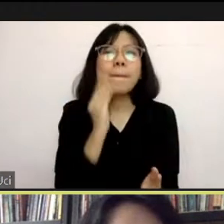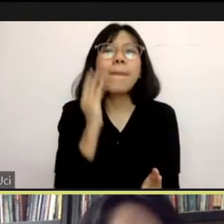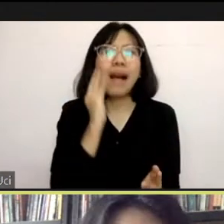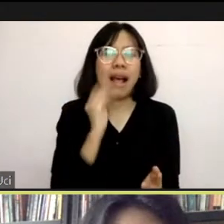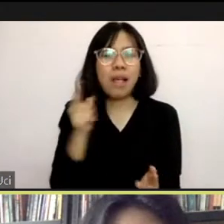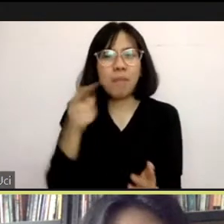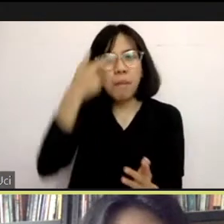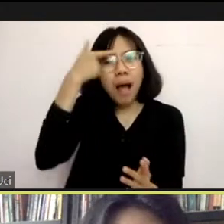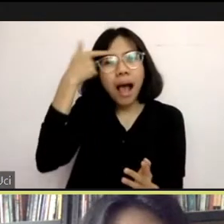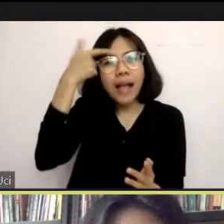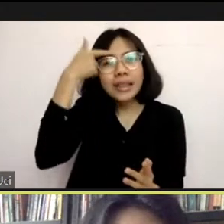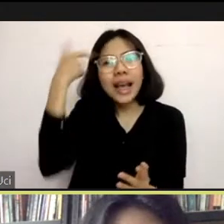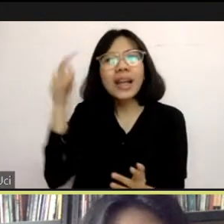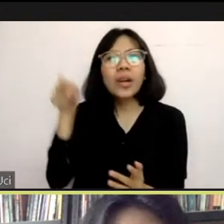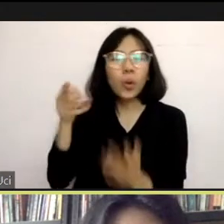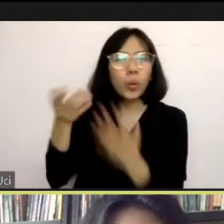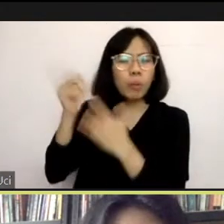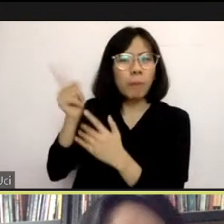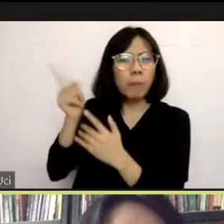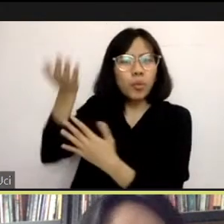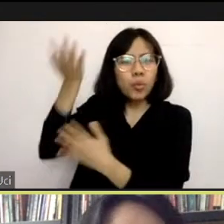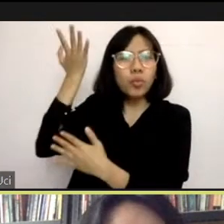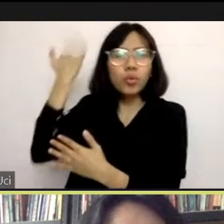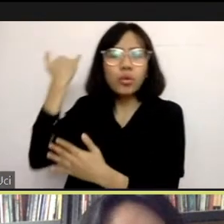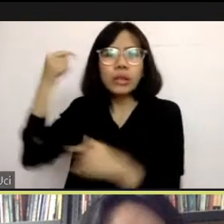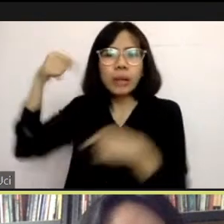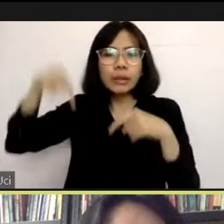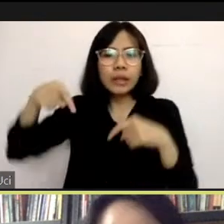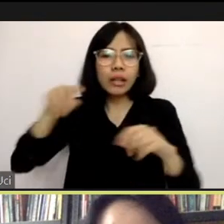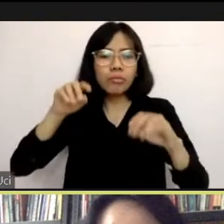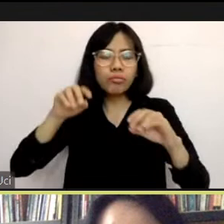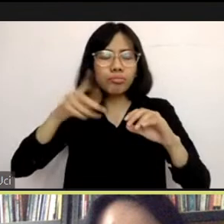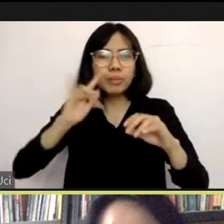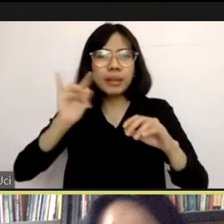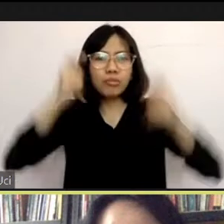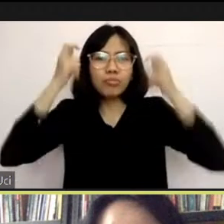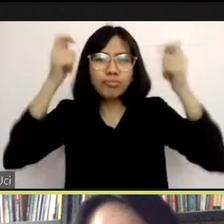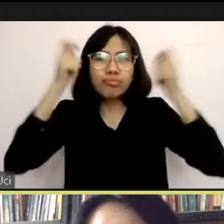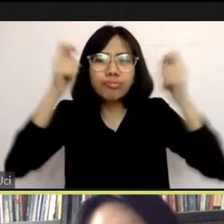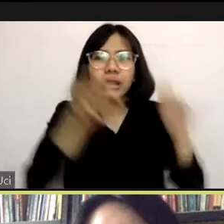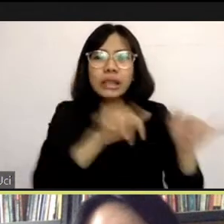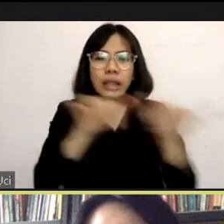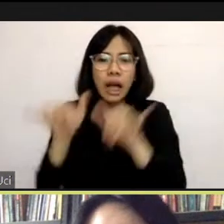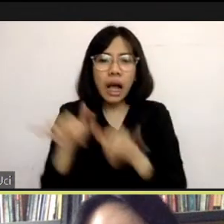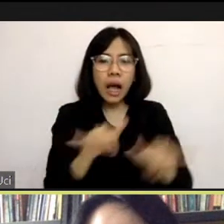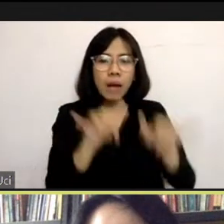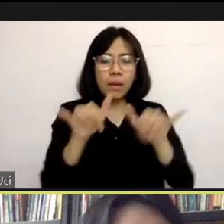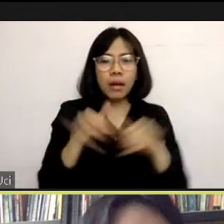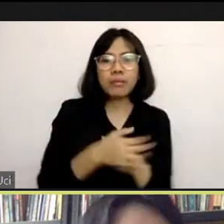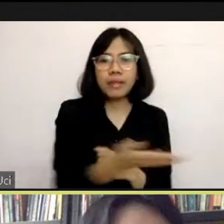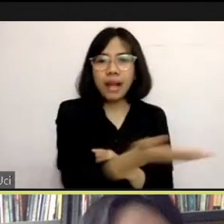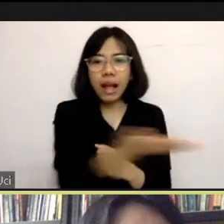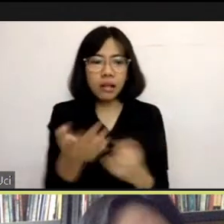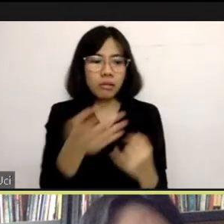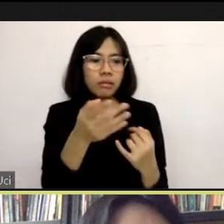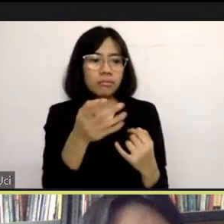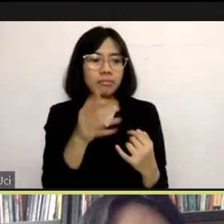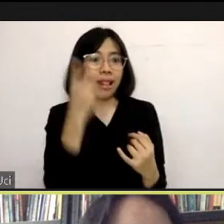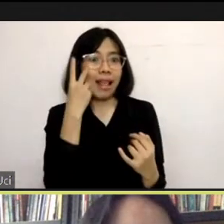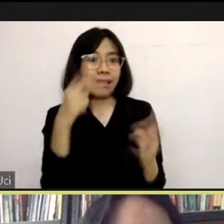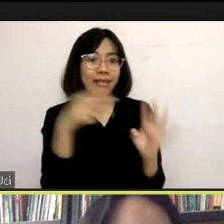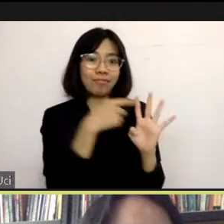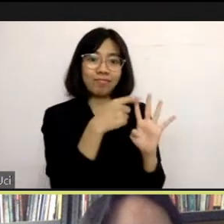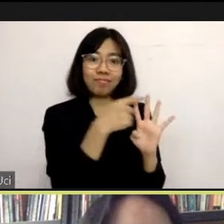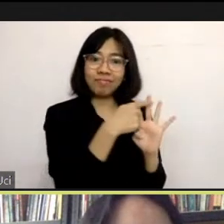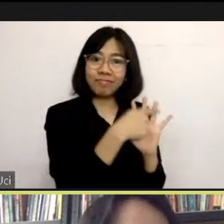korupsi dan juga di undang-undang cipta kerja ini. Dan saya pikir para narasumber yang hadir di sini akan membantu kita